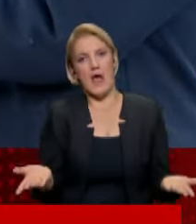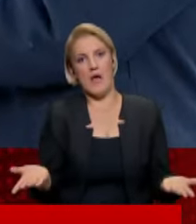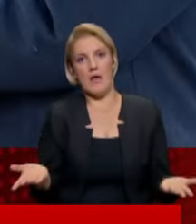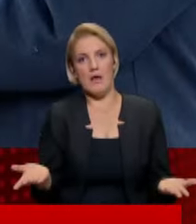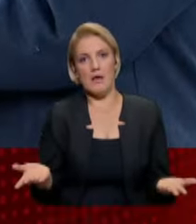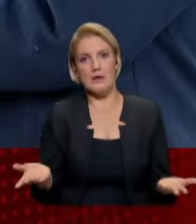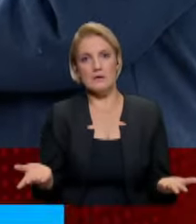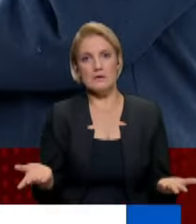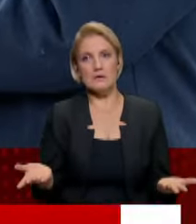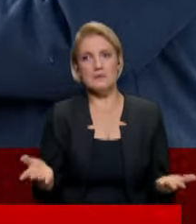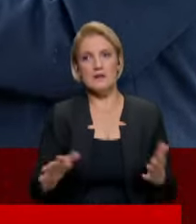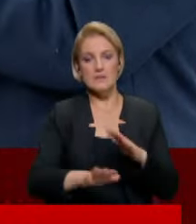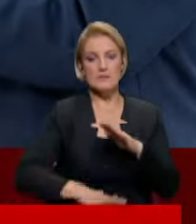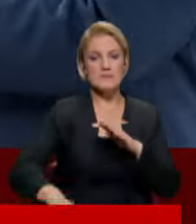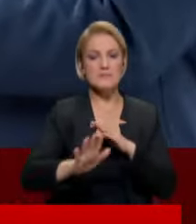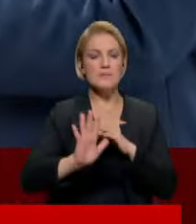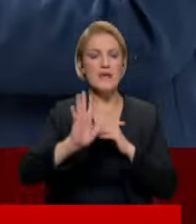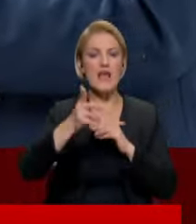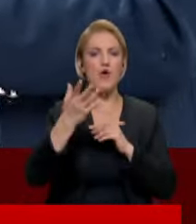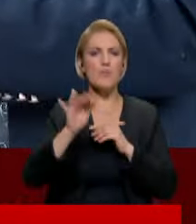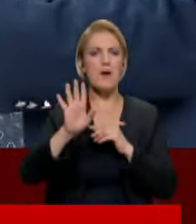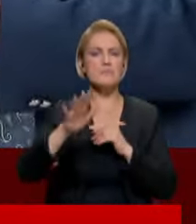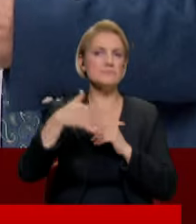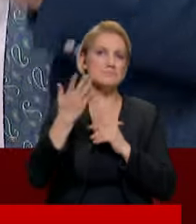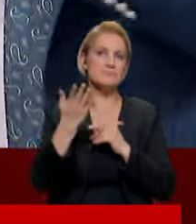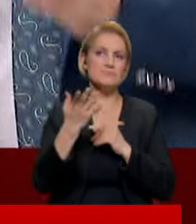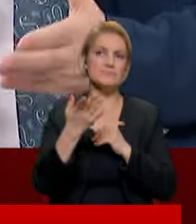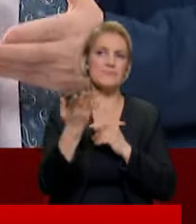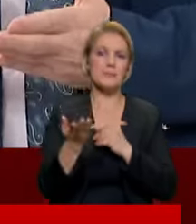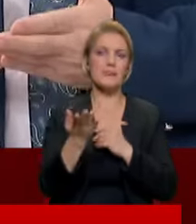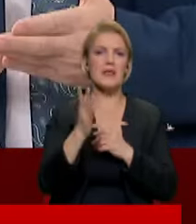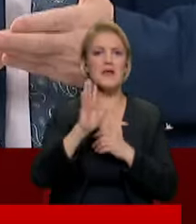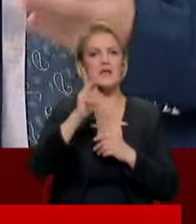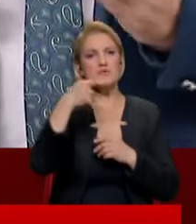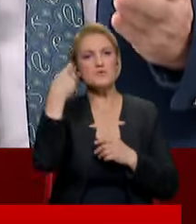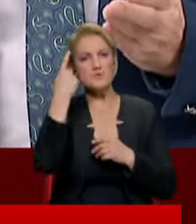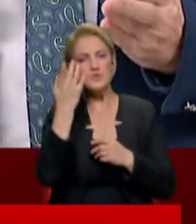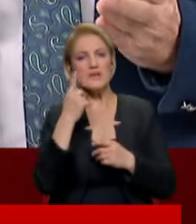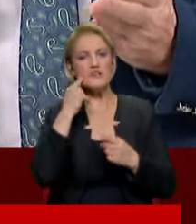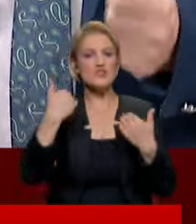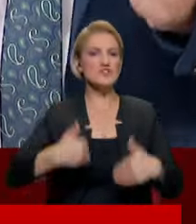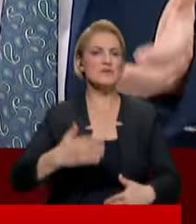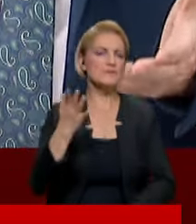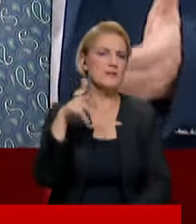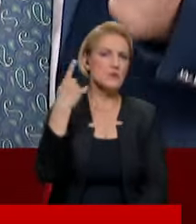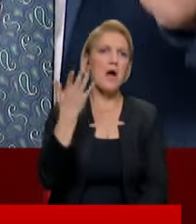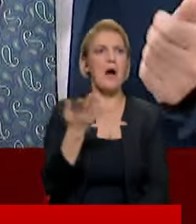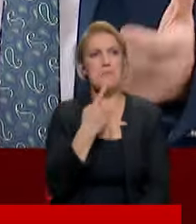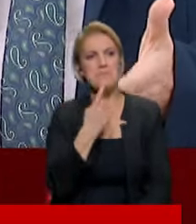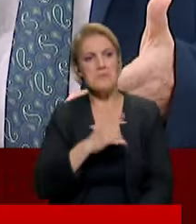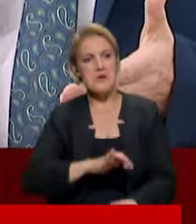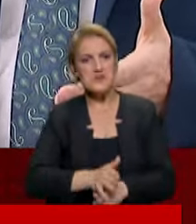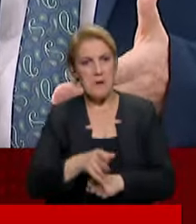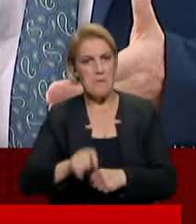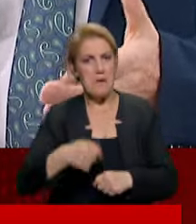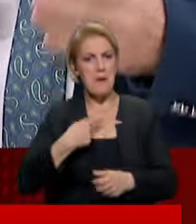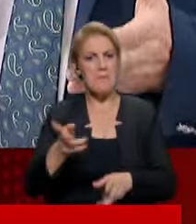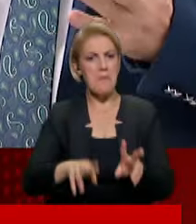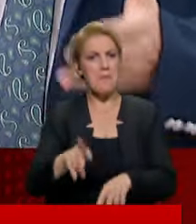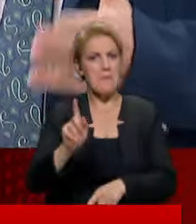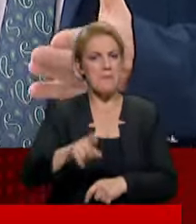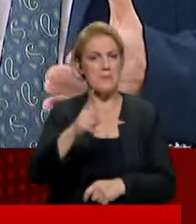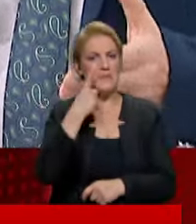e tabandaki geleceği olmayan e perspektifi olmayan kişi ne düşünüyor Ha demek ki şiddet suçu işlersen